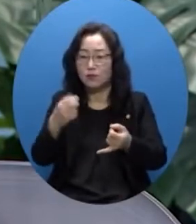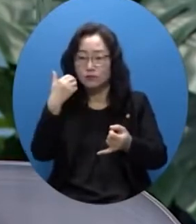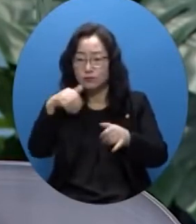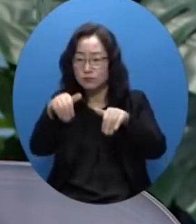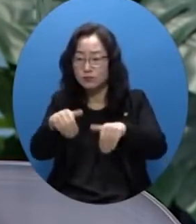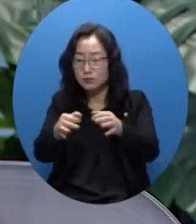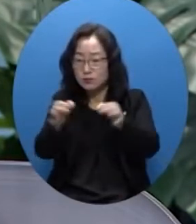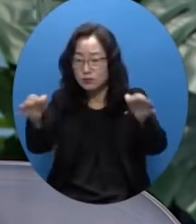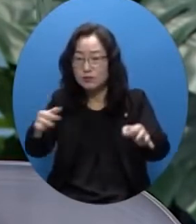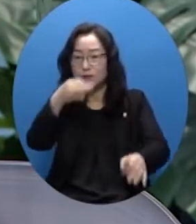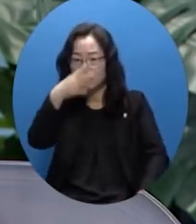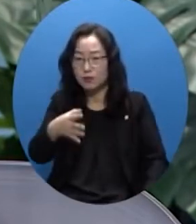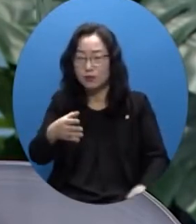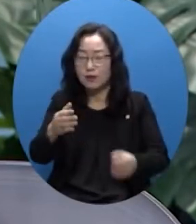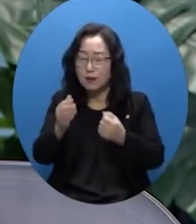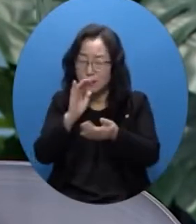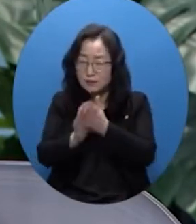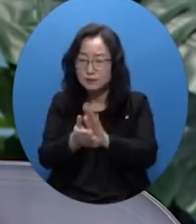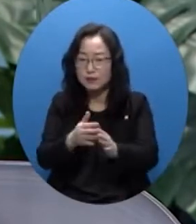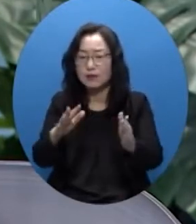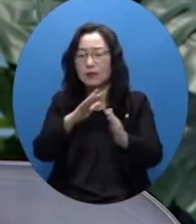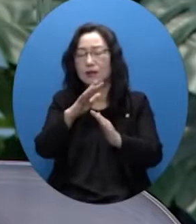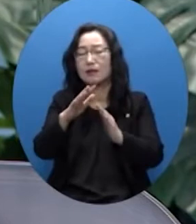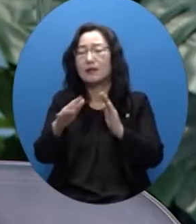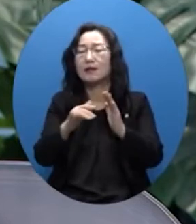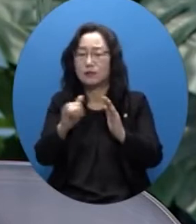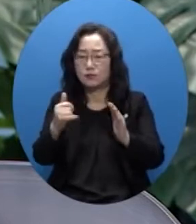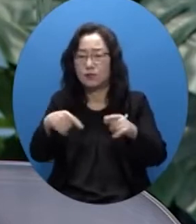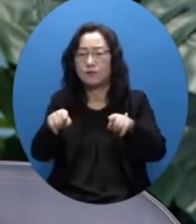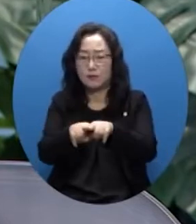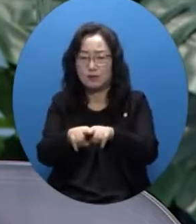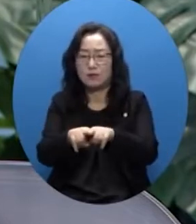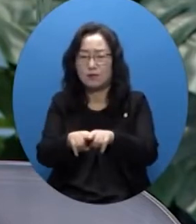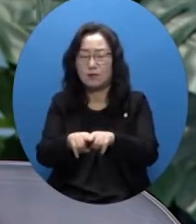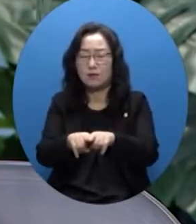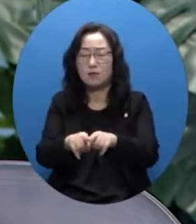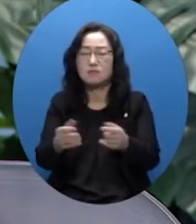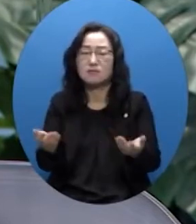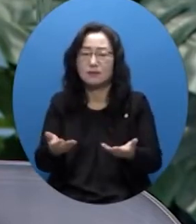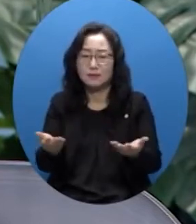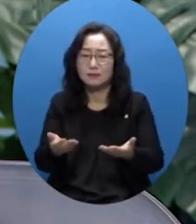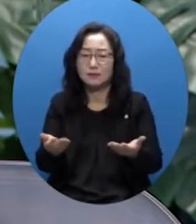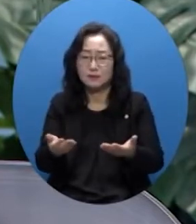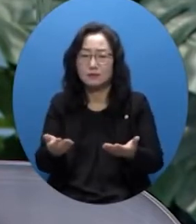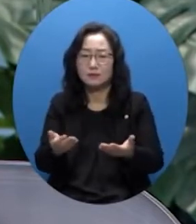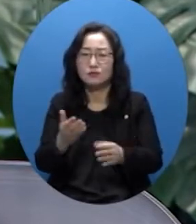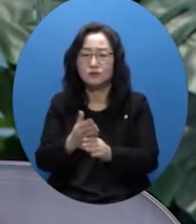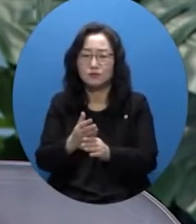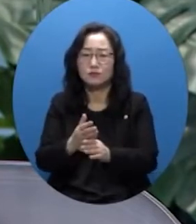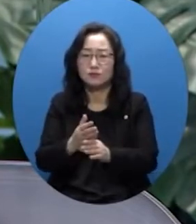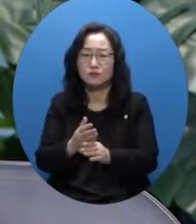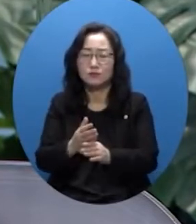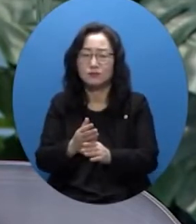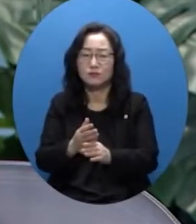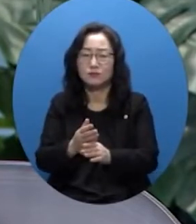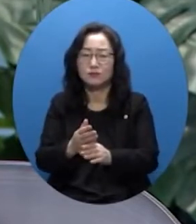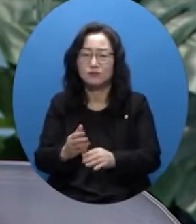데서 가서 또 있게 나와서 그 무거운 집을 나누어지고 있습니다